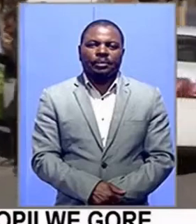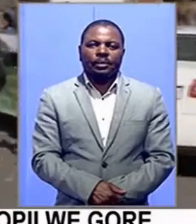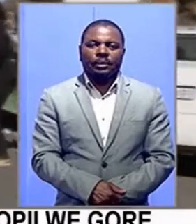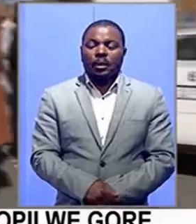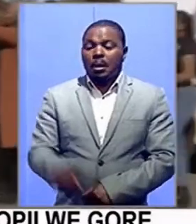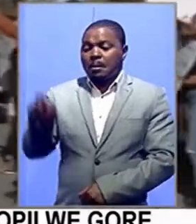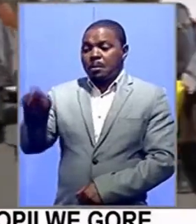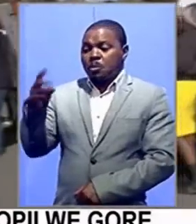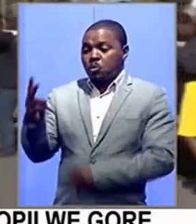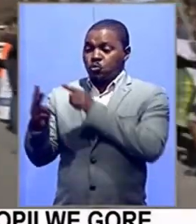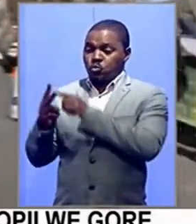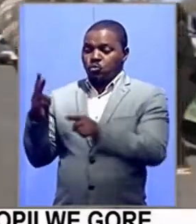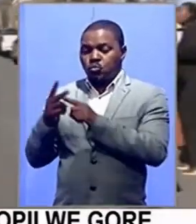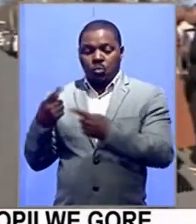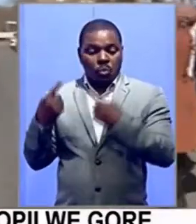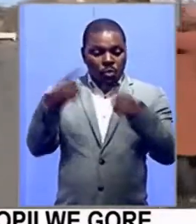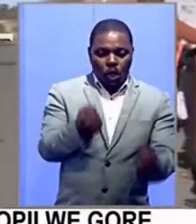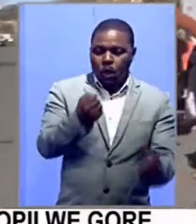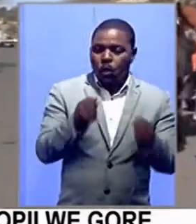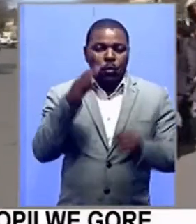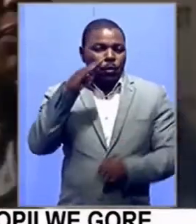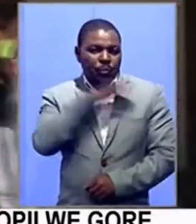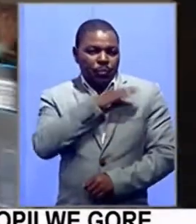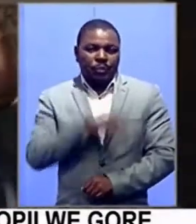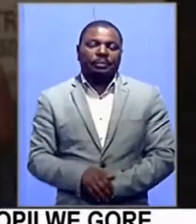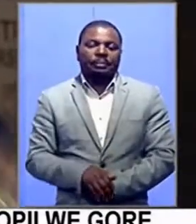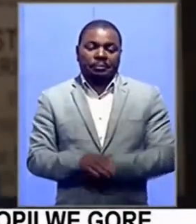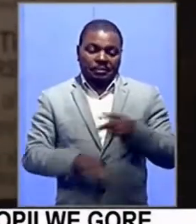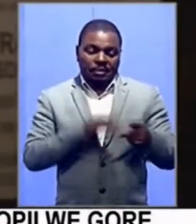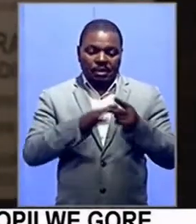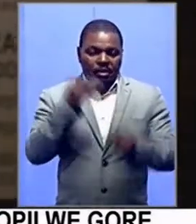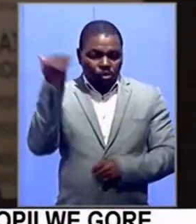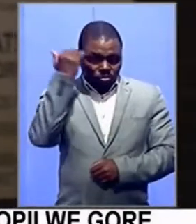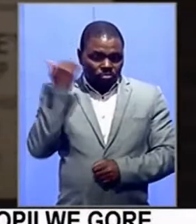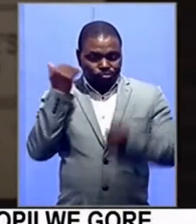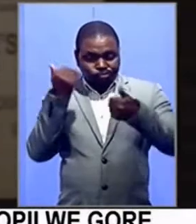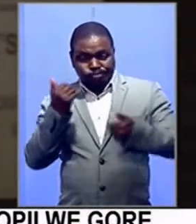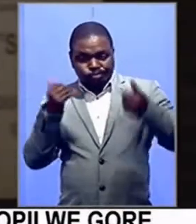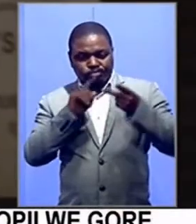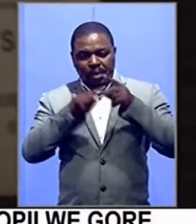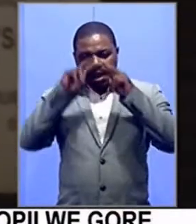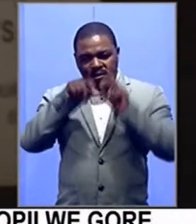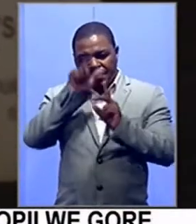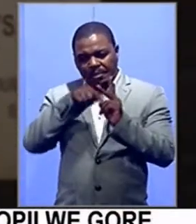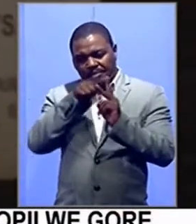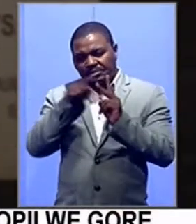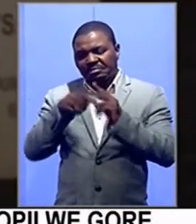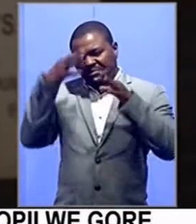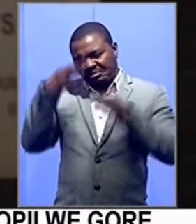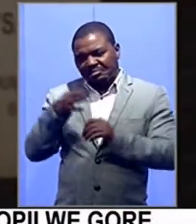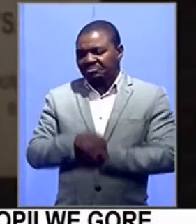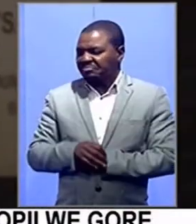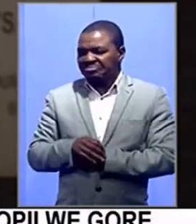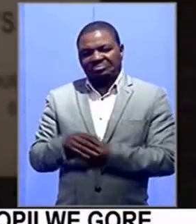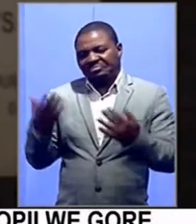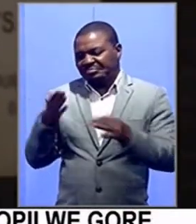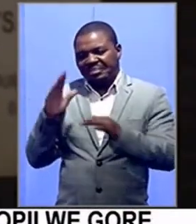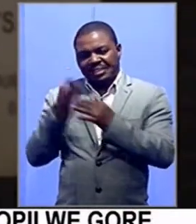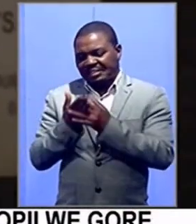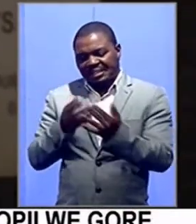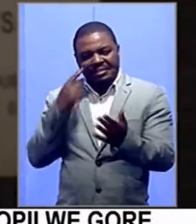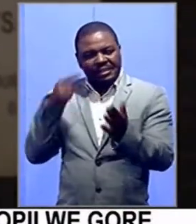balatofadiwa ka bobedi ga ba iponagatsa kwa kgotlatshekelo. Motšhotšhisi mogolo le mmatlisisi ba sweditse ka gore ga gona kgetsi e